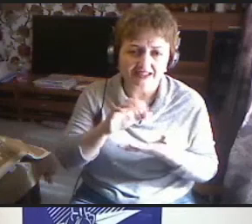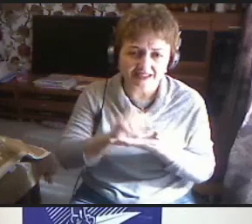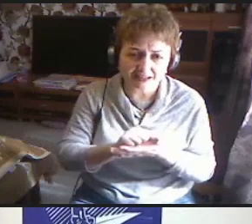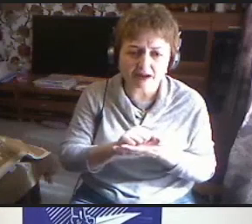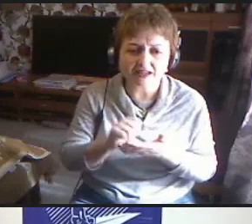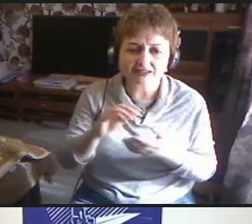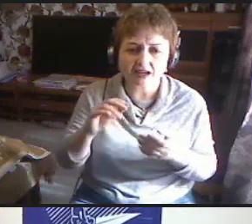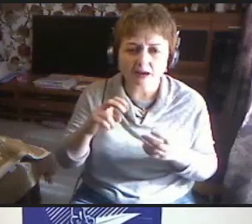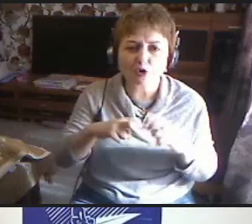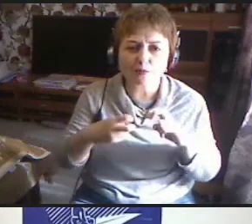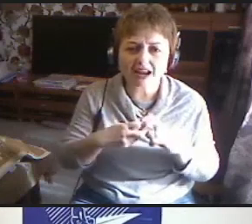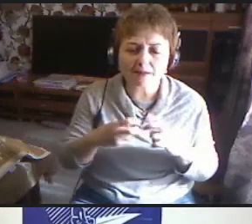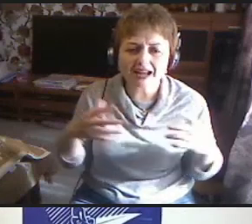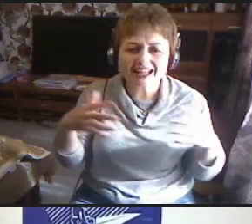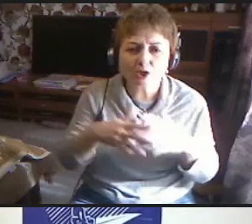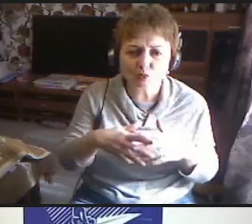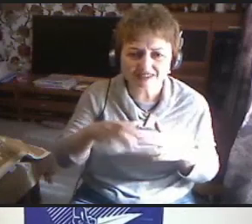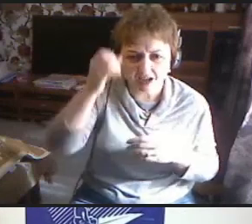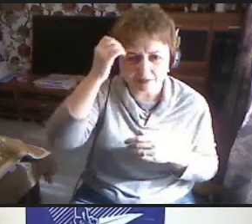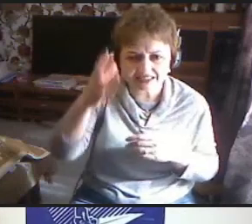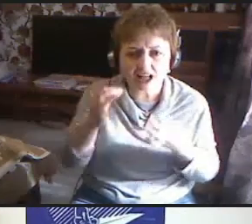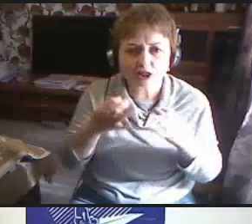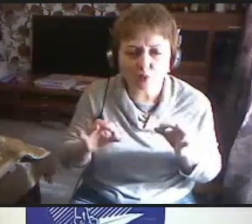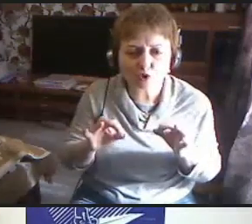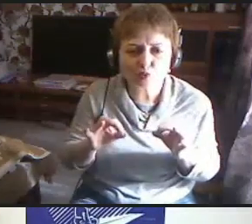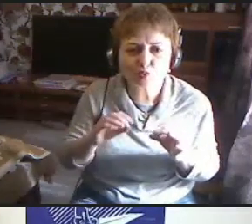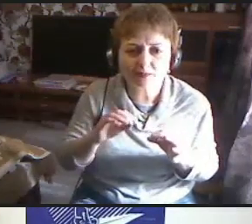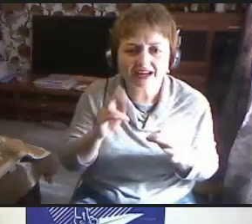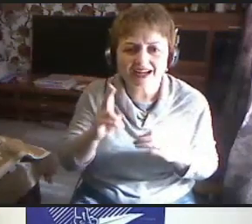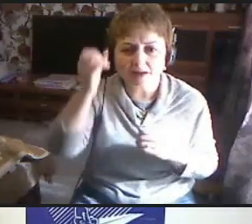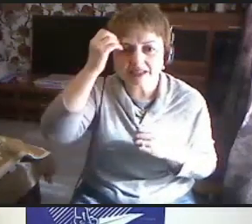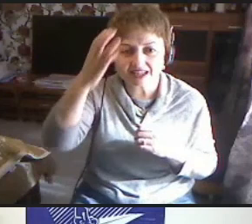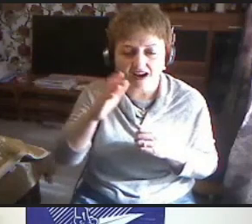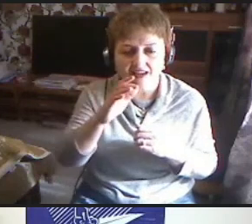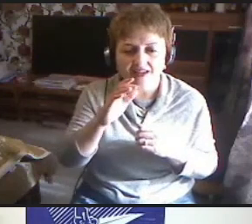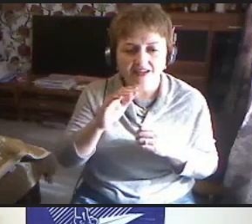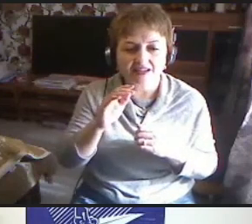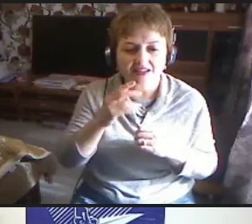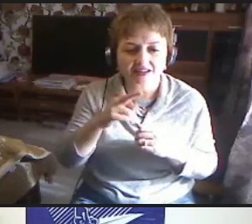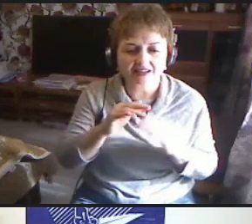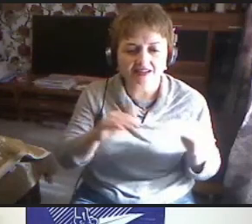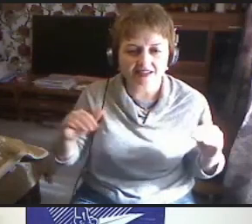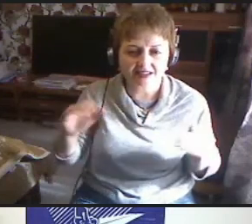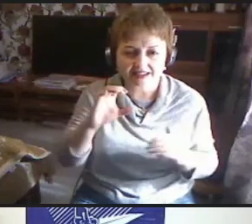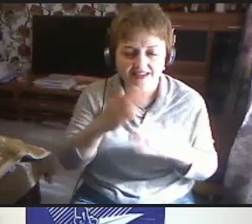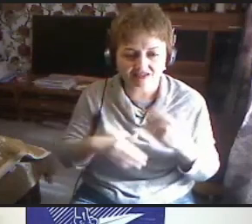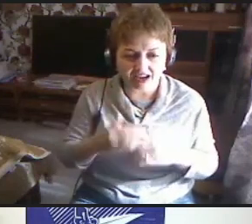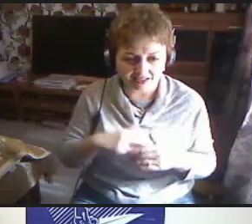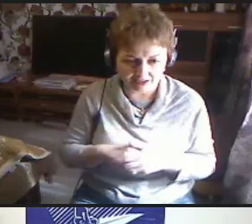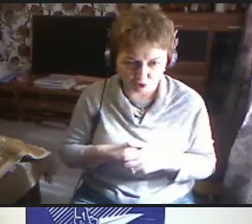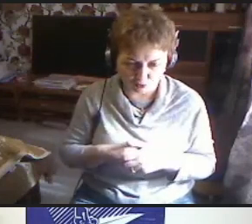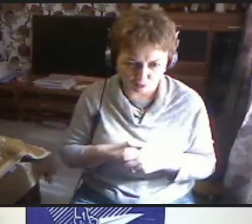именно проблемой инклюзивного образования, доступа, обеспечения доступа к образованию детей с инвалидностью.